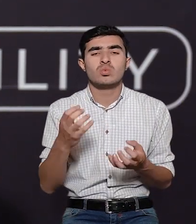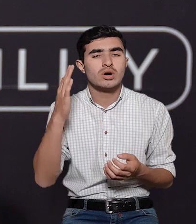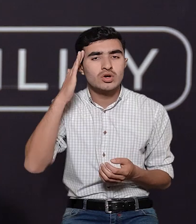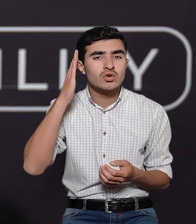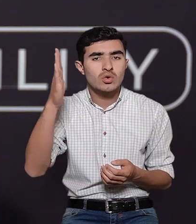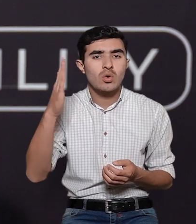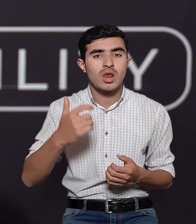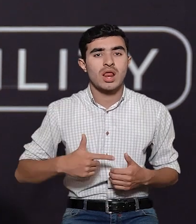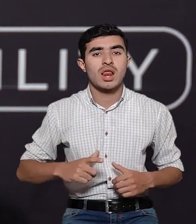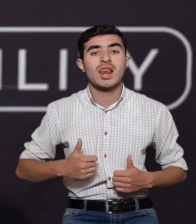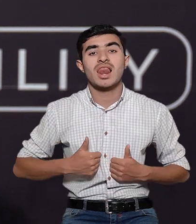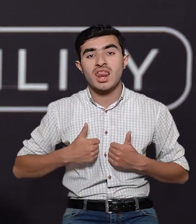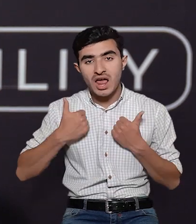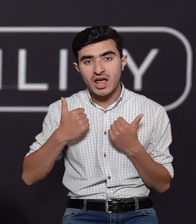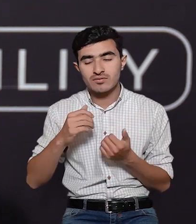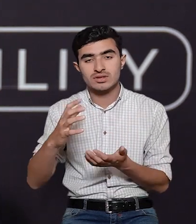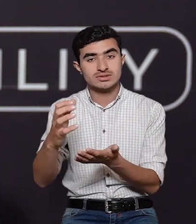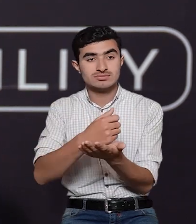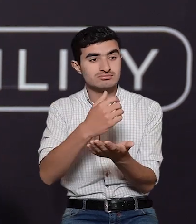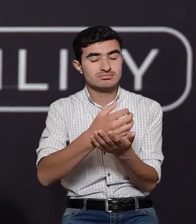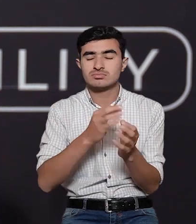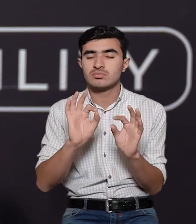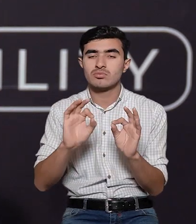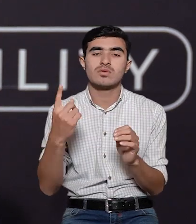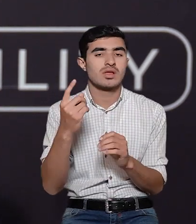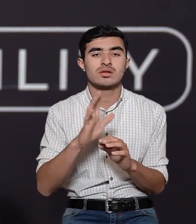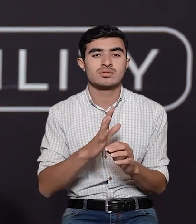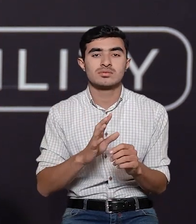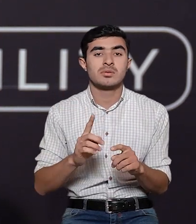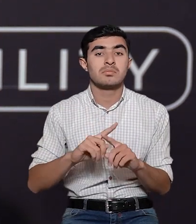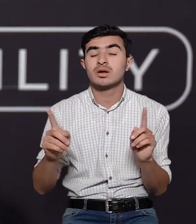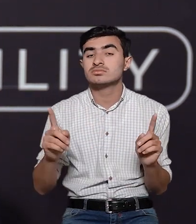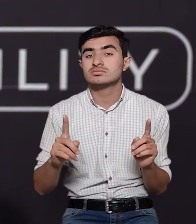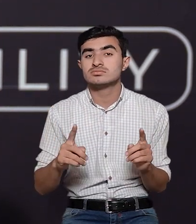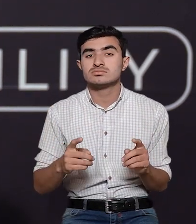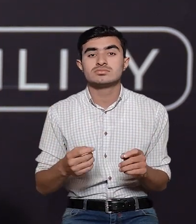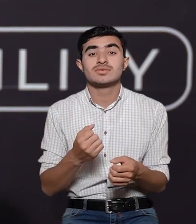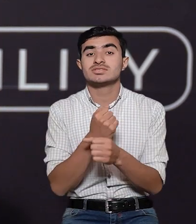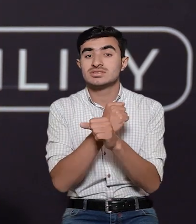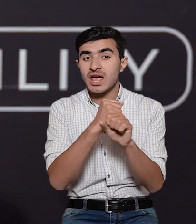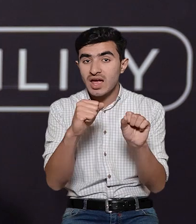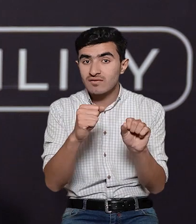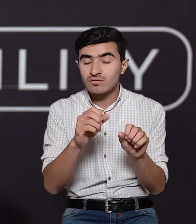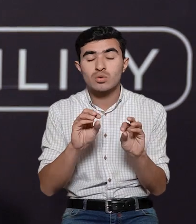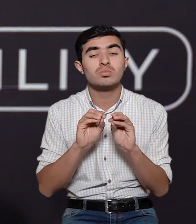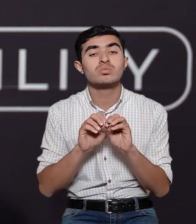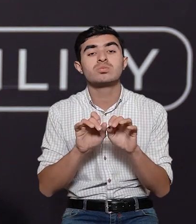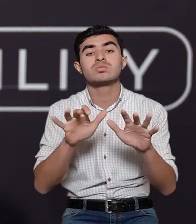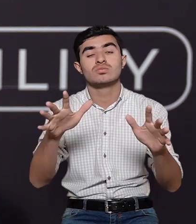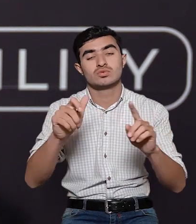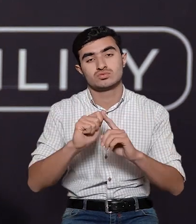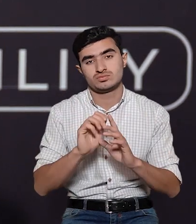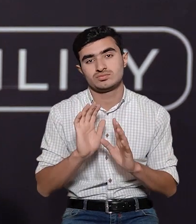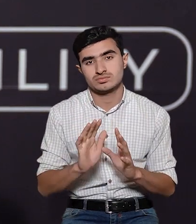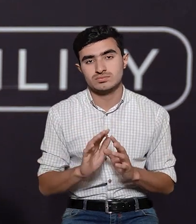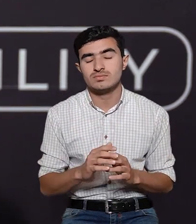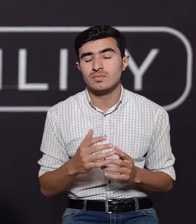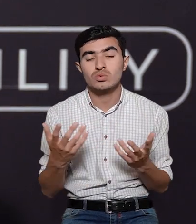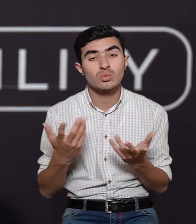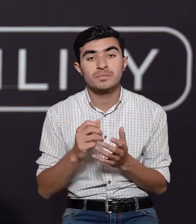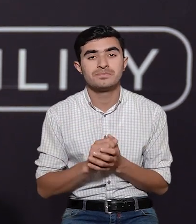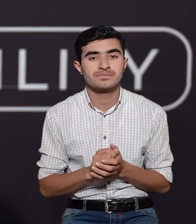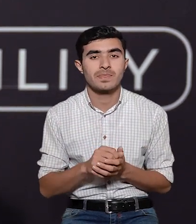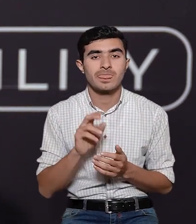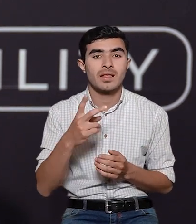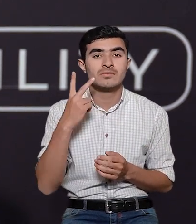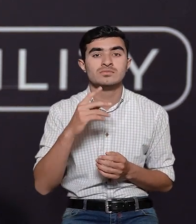نہیں بلکہ سیفٹی کو پروموٹ کرنا بھی ہے تاکہ ہم ایک محفوظ معاشرہ قائم کر سکیں. کیا یہ بھی خواب